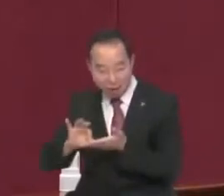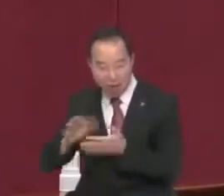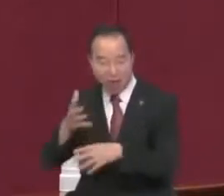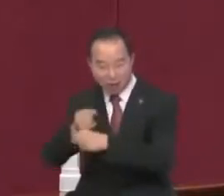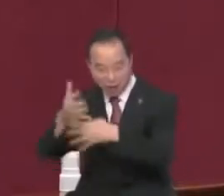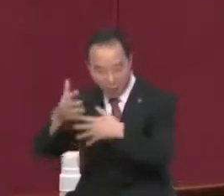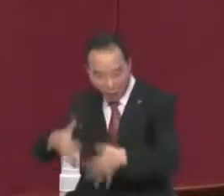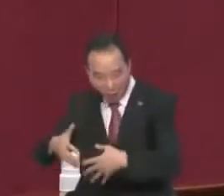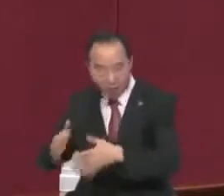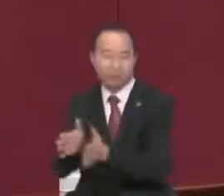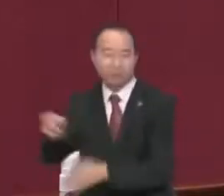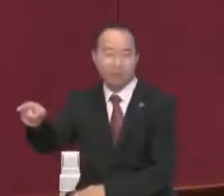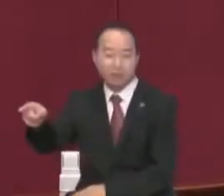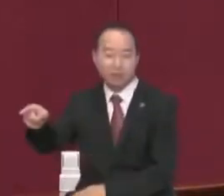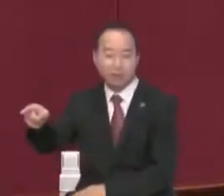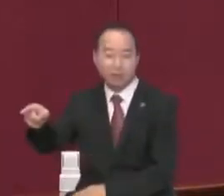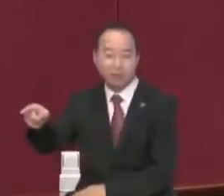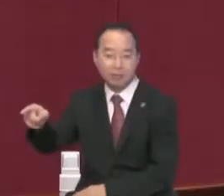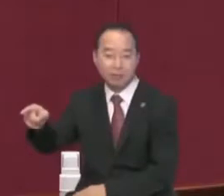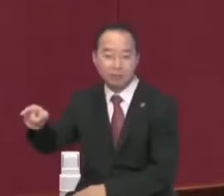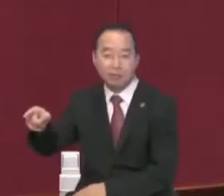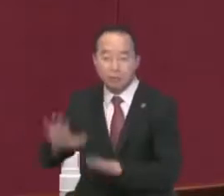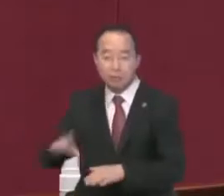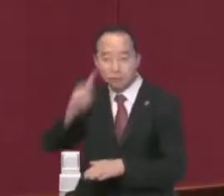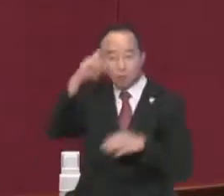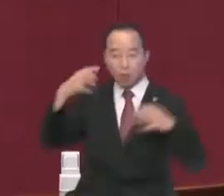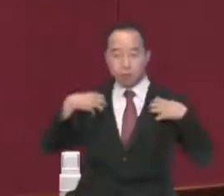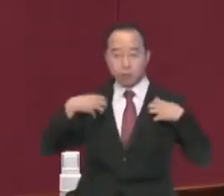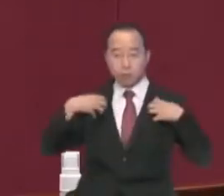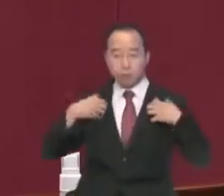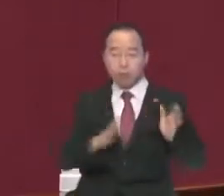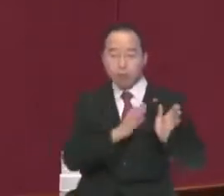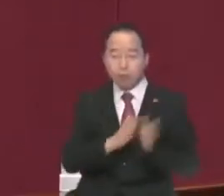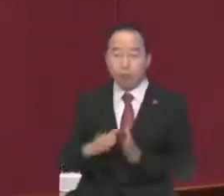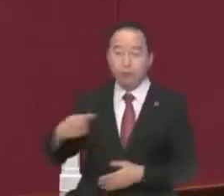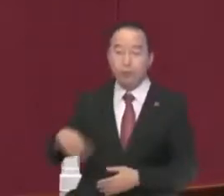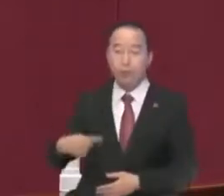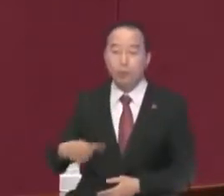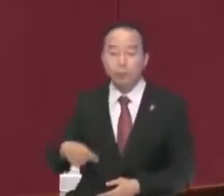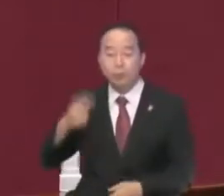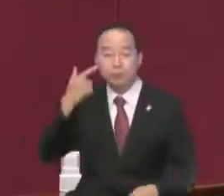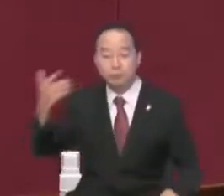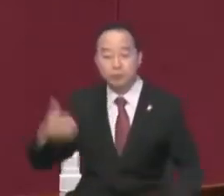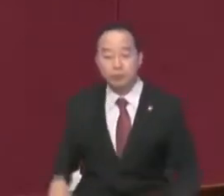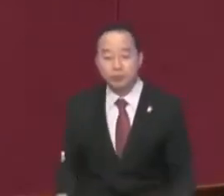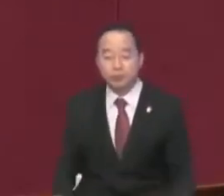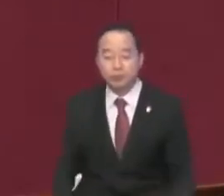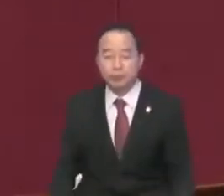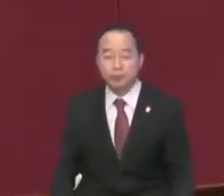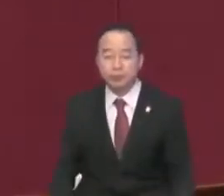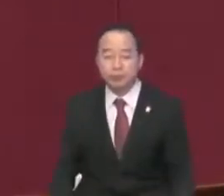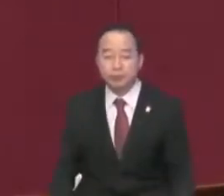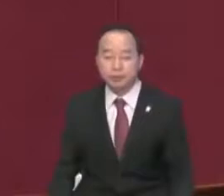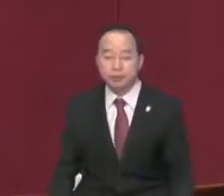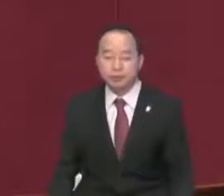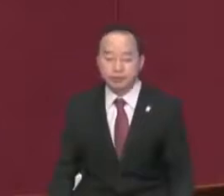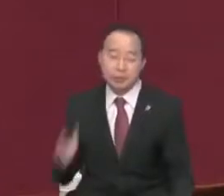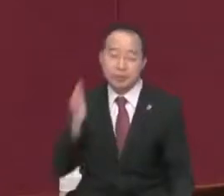저는 과연 우리 정부와 기업은 얼마나 준비되고 있는지 묻고 싶습니다. 그린